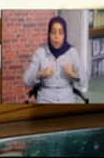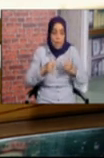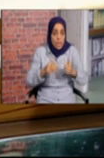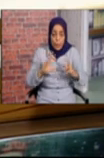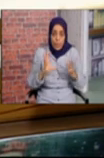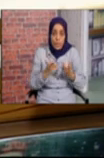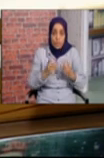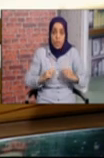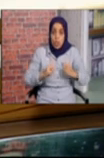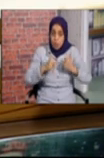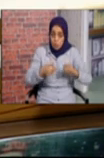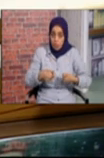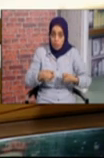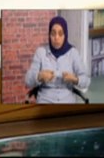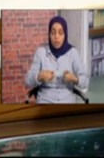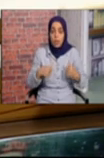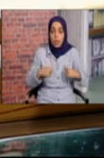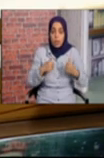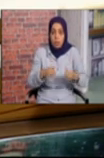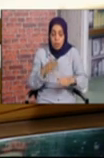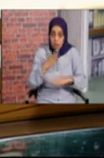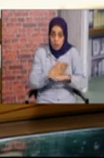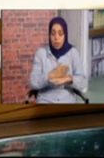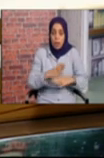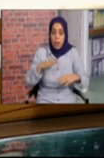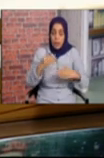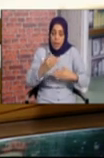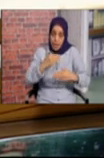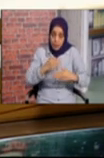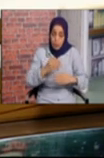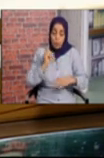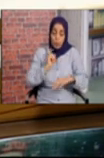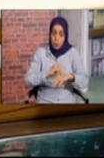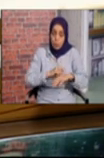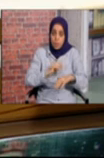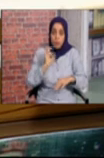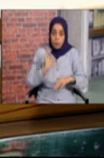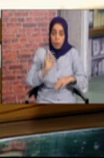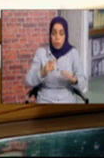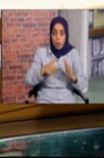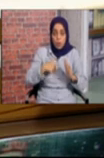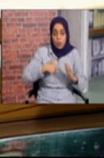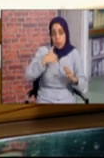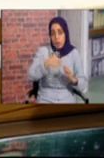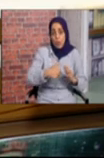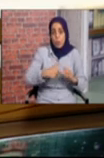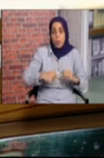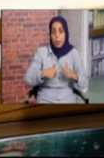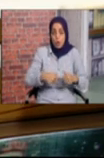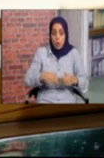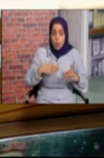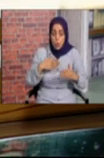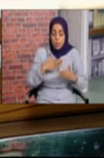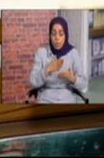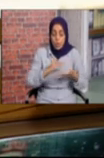ده ممكن يوصلنا ان احنا نقدر يبقى في حوكمه وحصر المجتمع الضريبي والجمركي بشكل كامل، وكمان يساهم